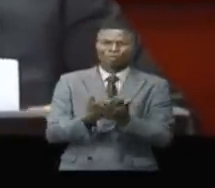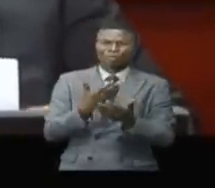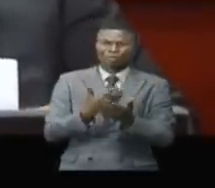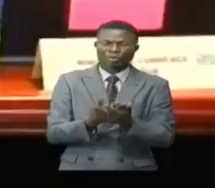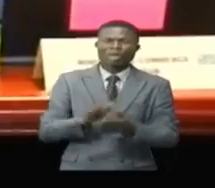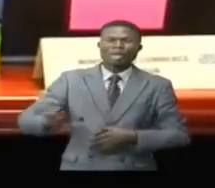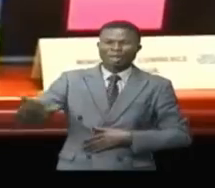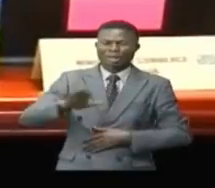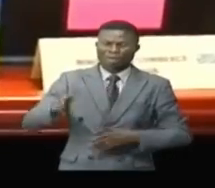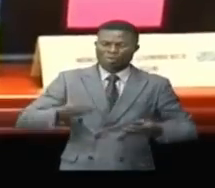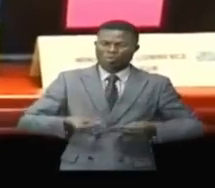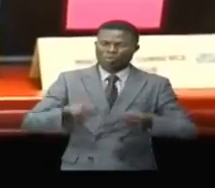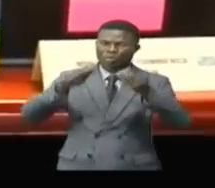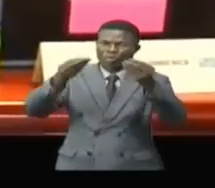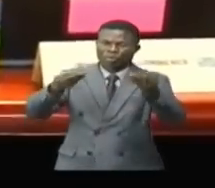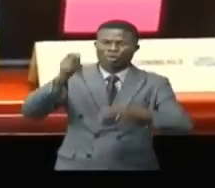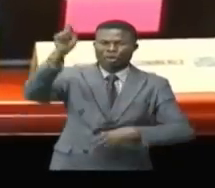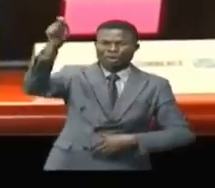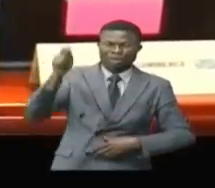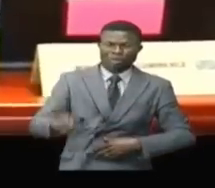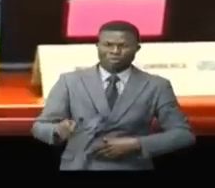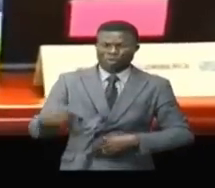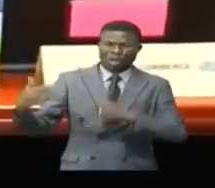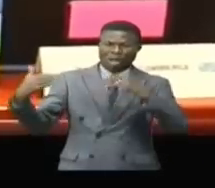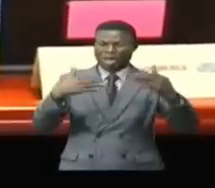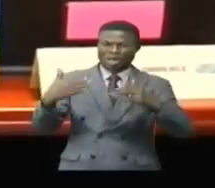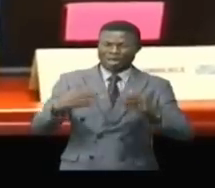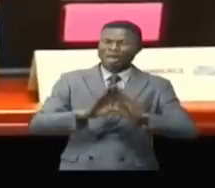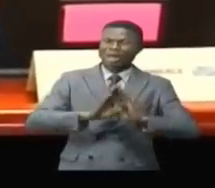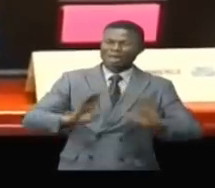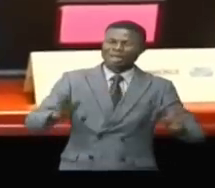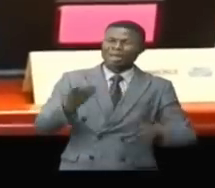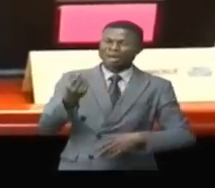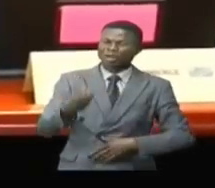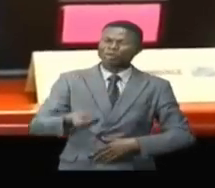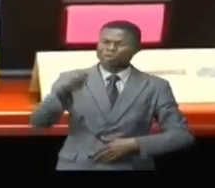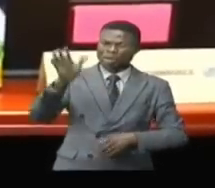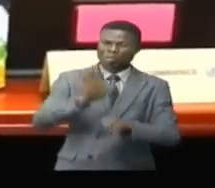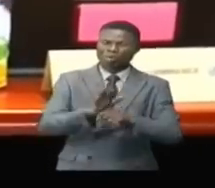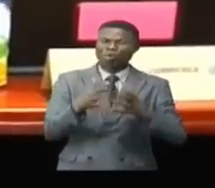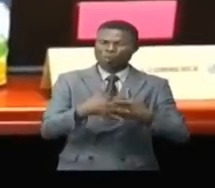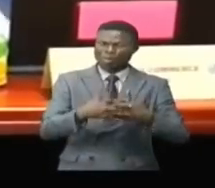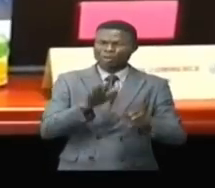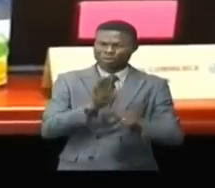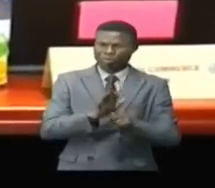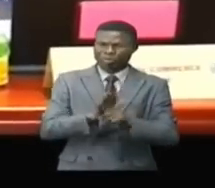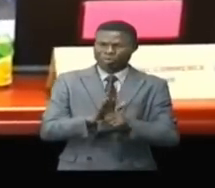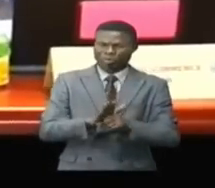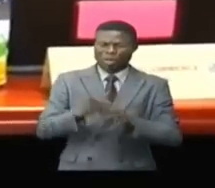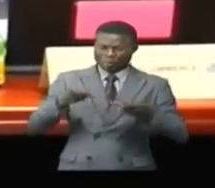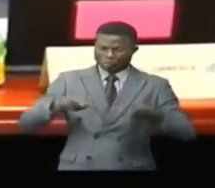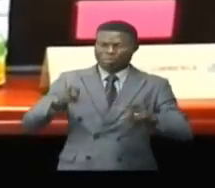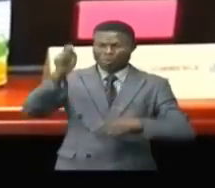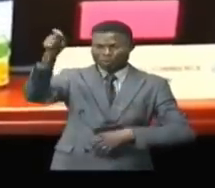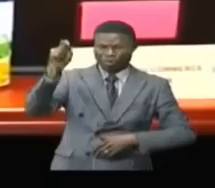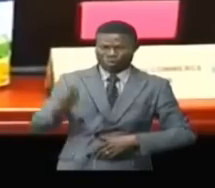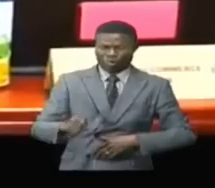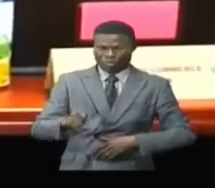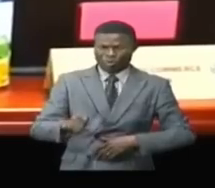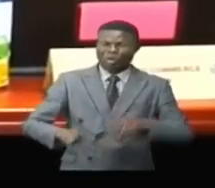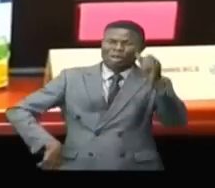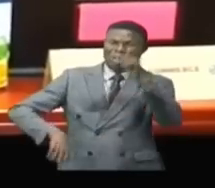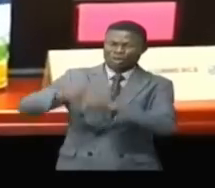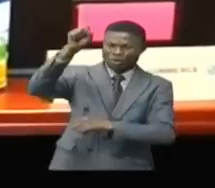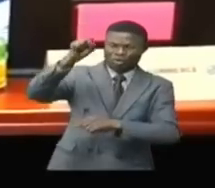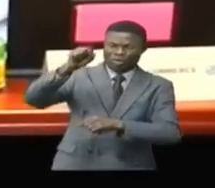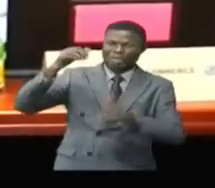pays de doter nos forces armées de capacités financières et logistiques pour lui permettre de faire face aux